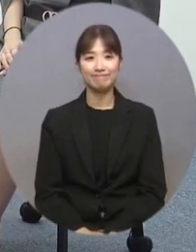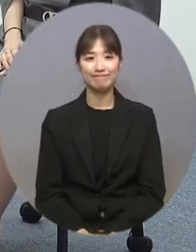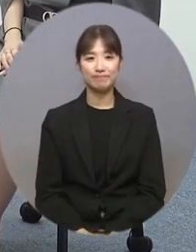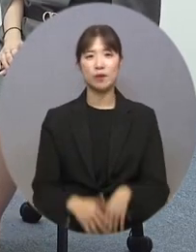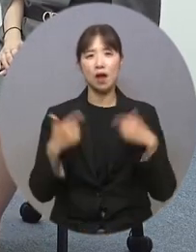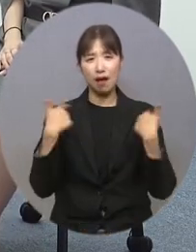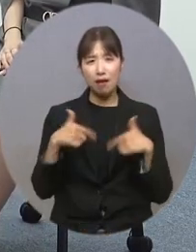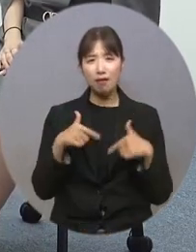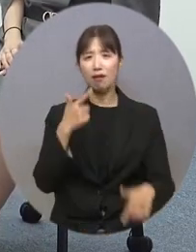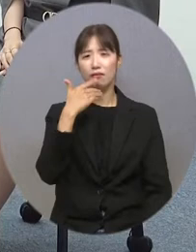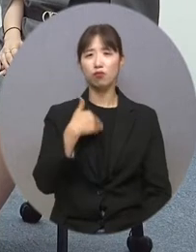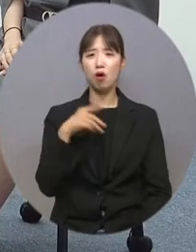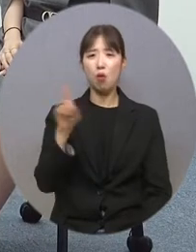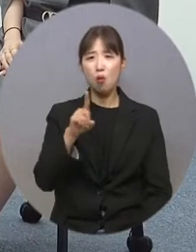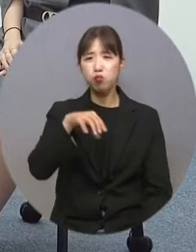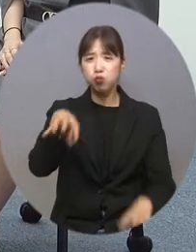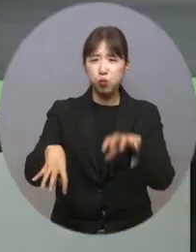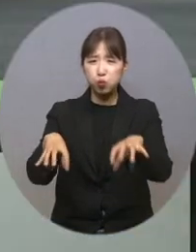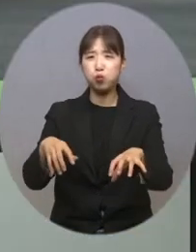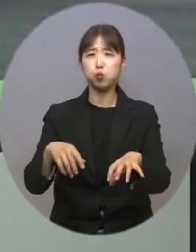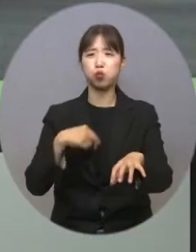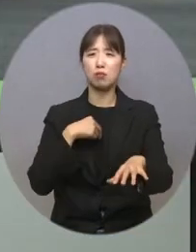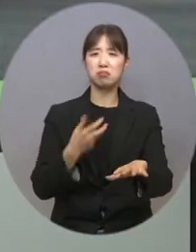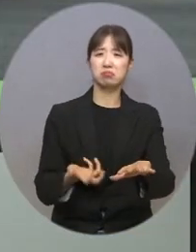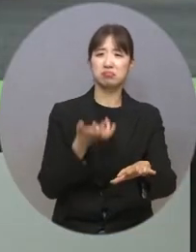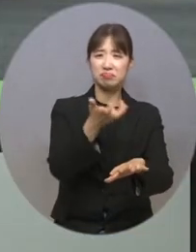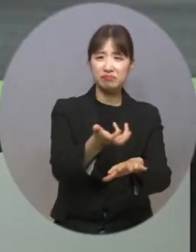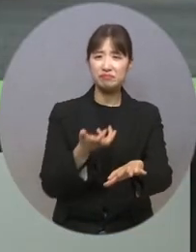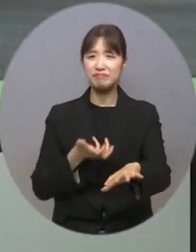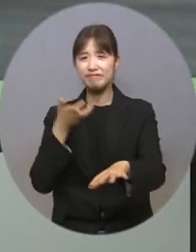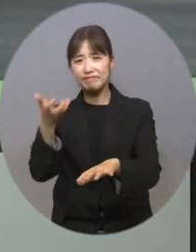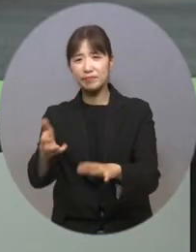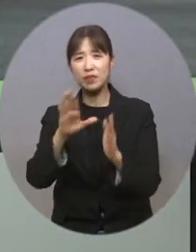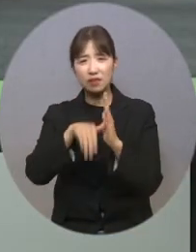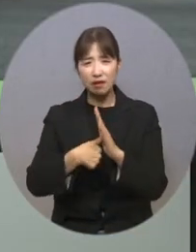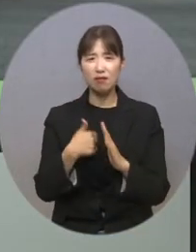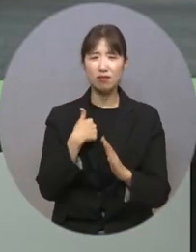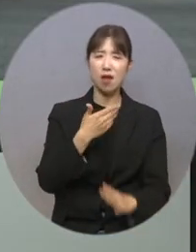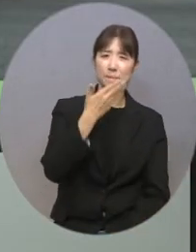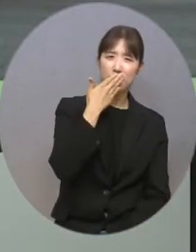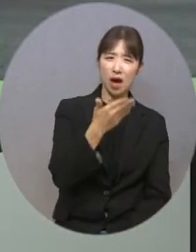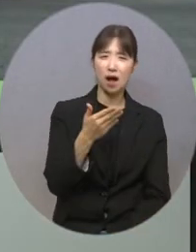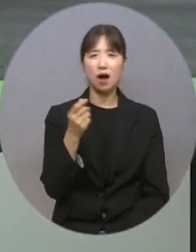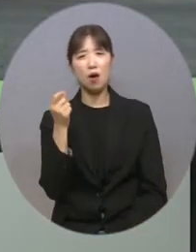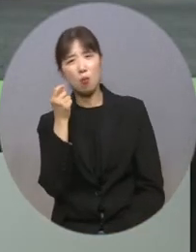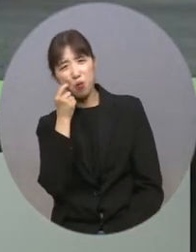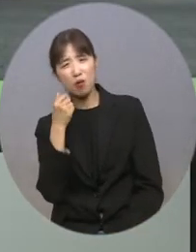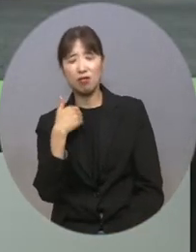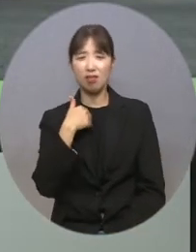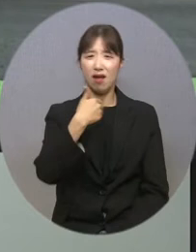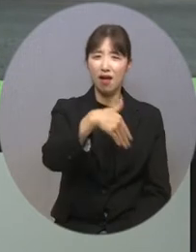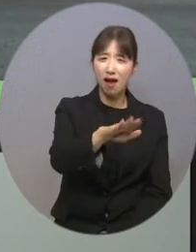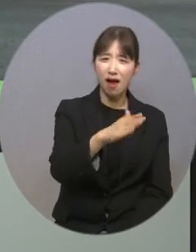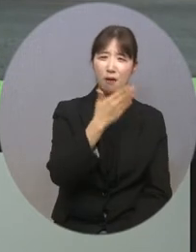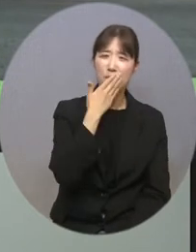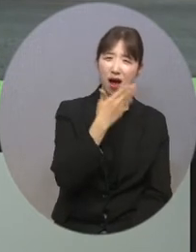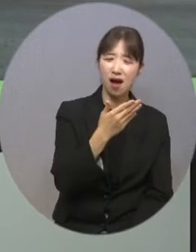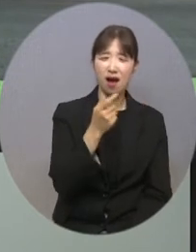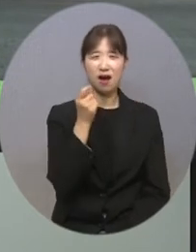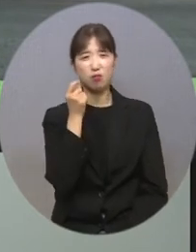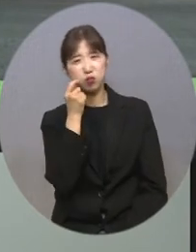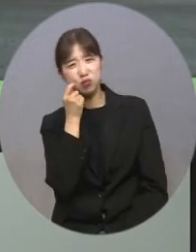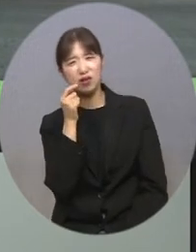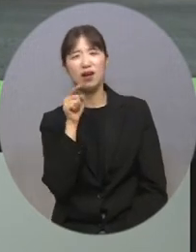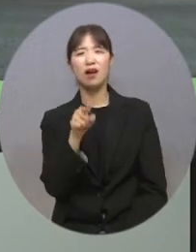늘 내가 어딘가로 움직일 때 업무적으로 도 내가 할 수 있는 부분과 없는 부분 갈 수 있는 근거가 아닌가